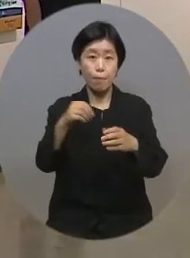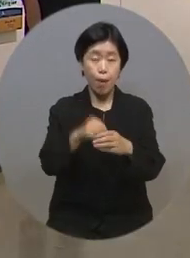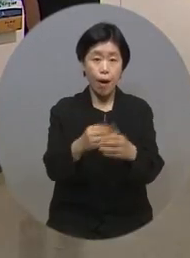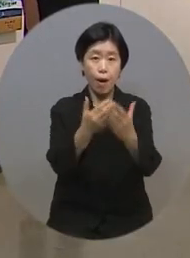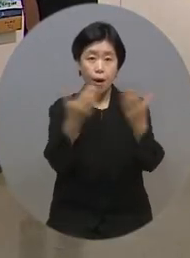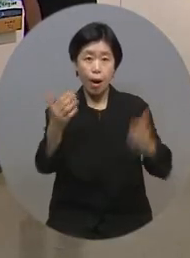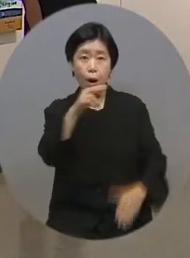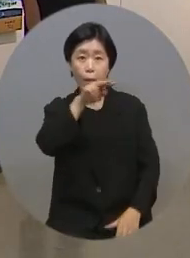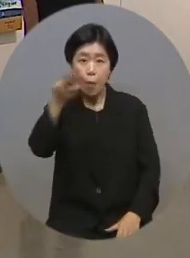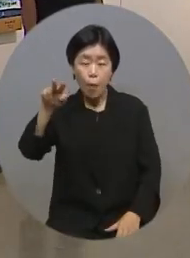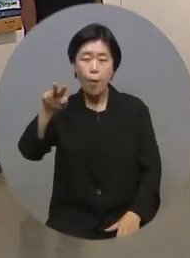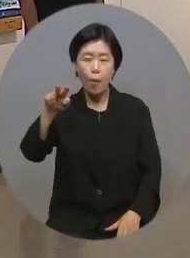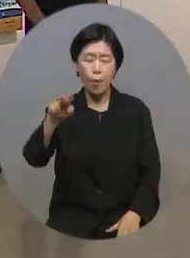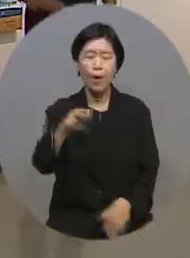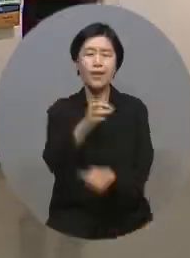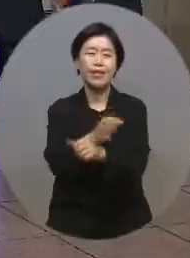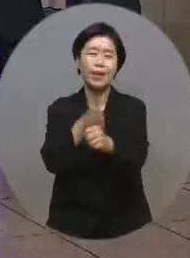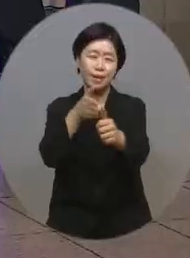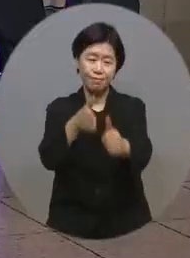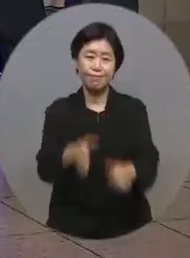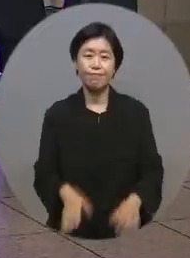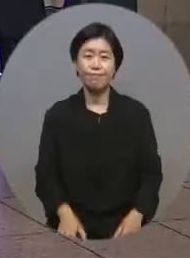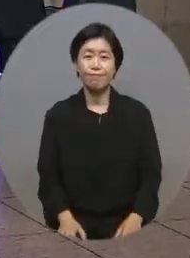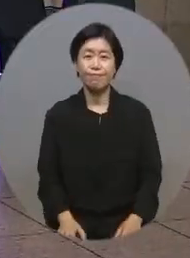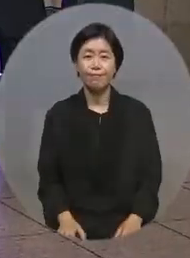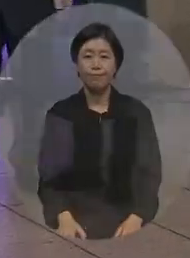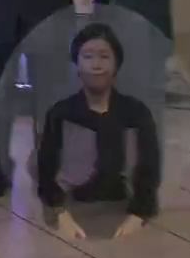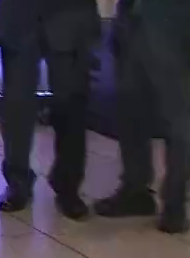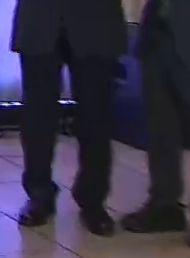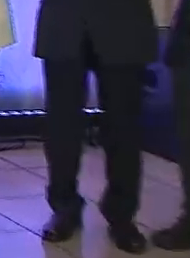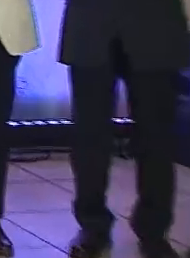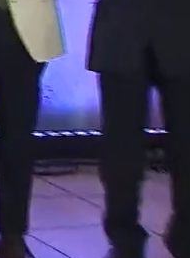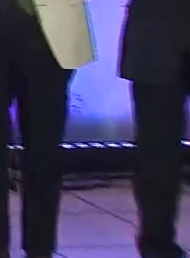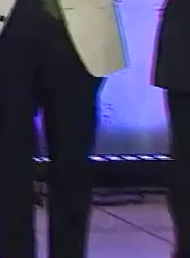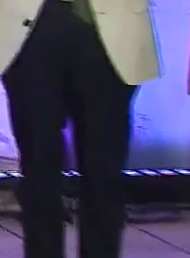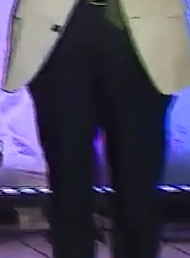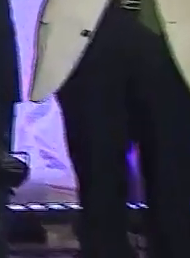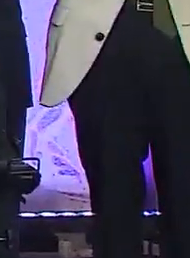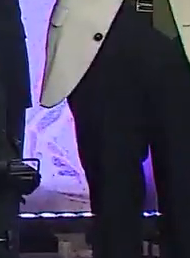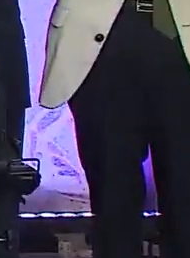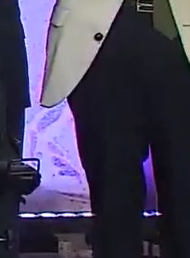기회가 되기를 바란다고 밝혔습니다. 복지TV 뉴스 김은별입니다.